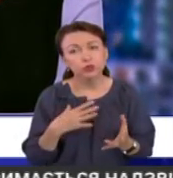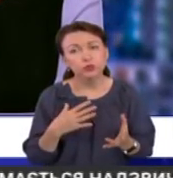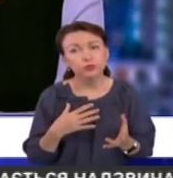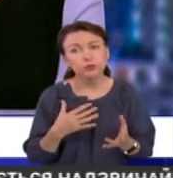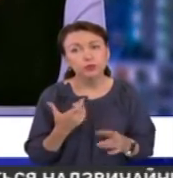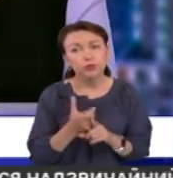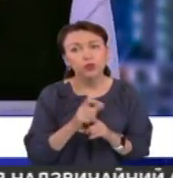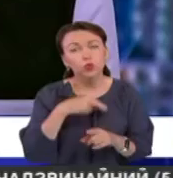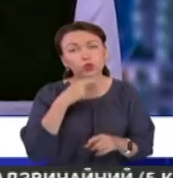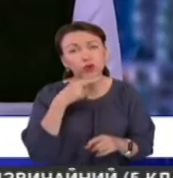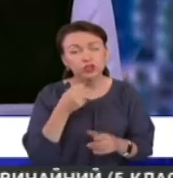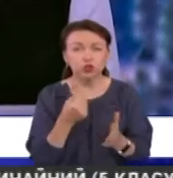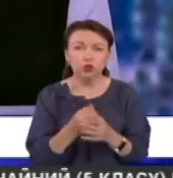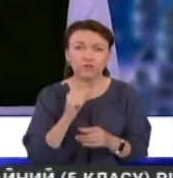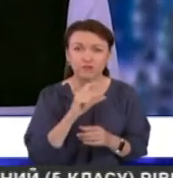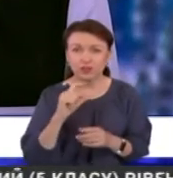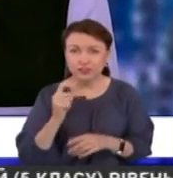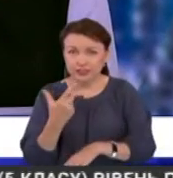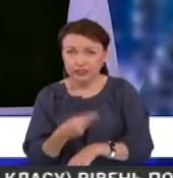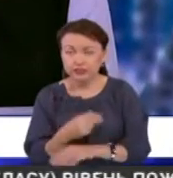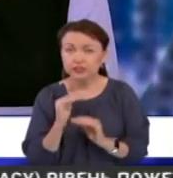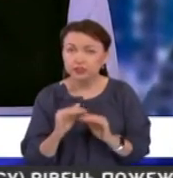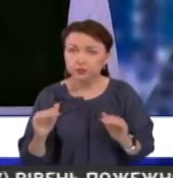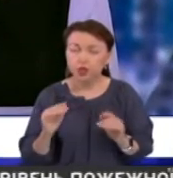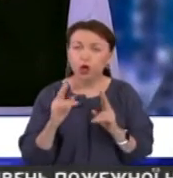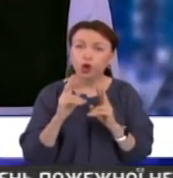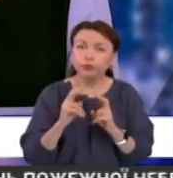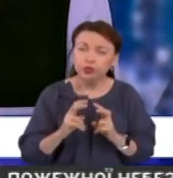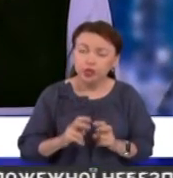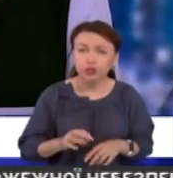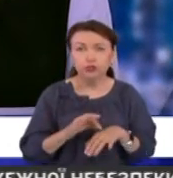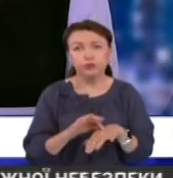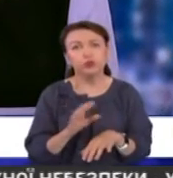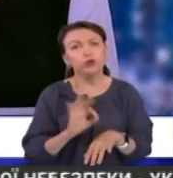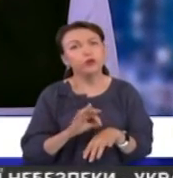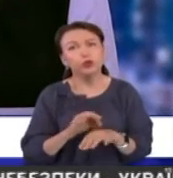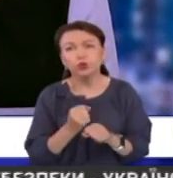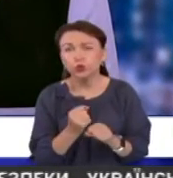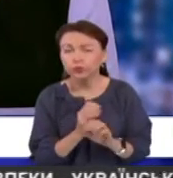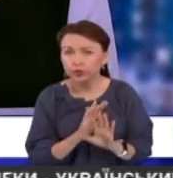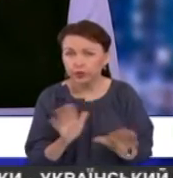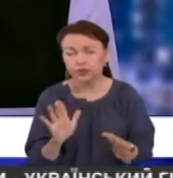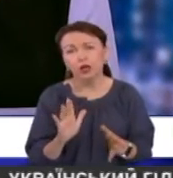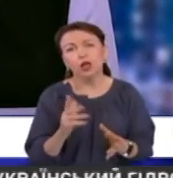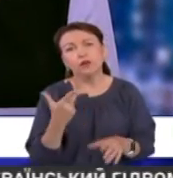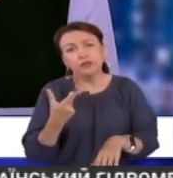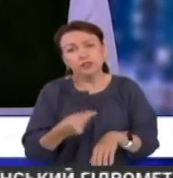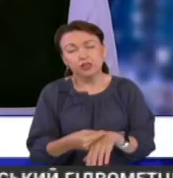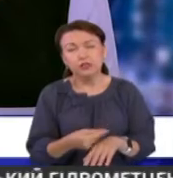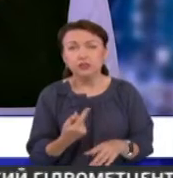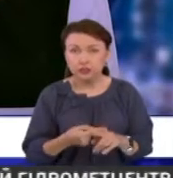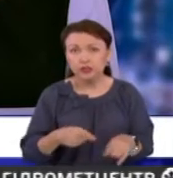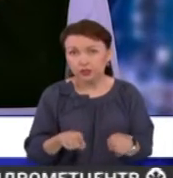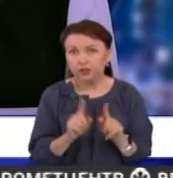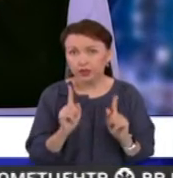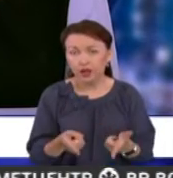трошки уважніше до вакцинації, принаймні з дітьми, і проводити певні обстеження, не робити вакцинацію хворої людини. То це такі реальні речі,